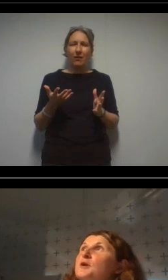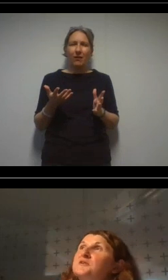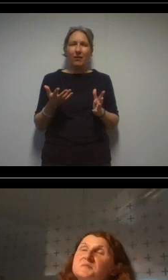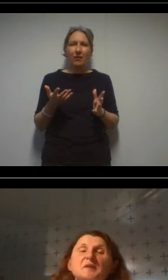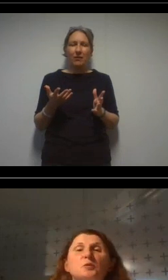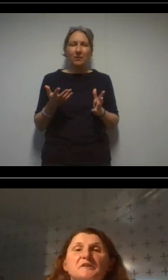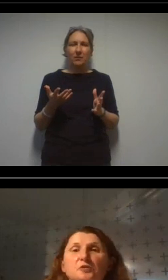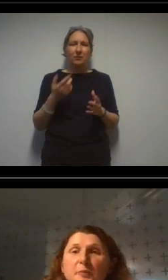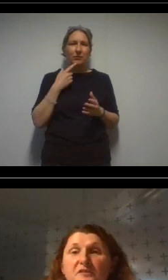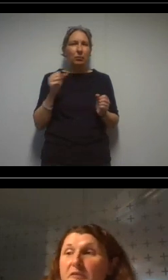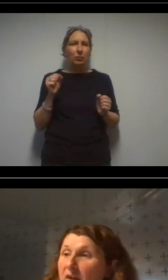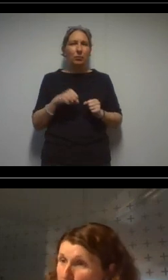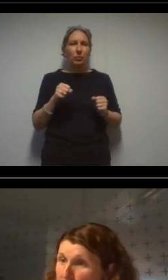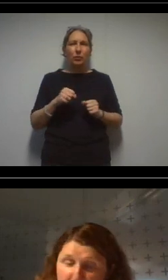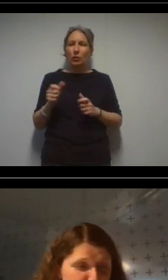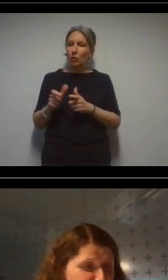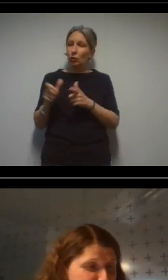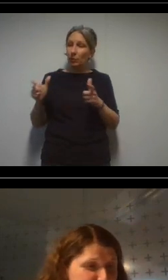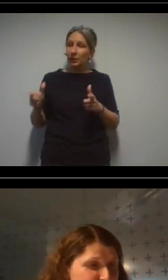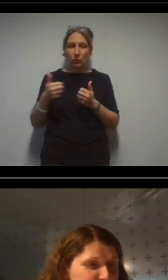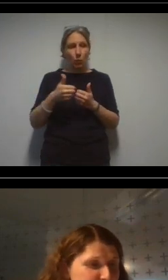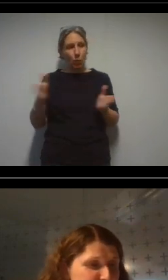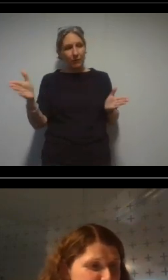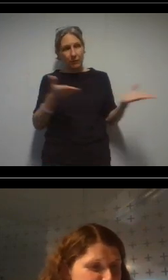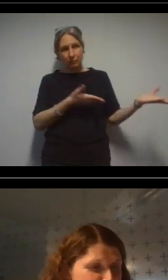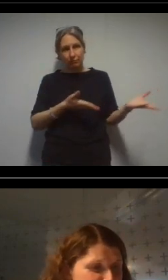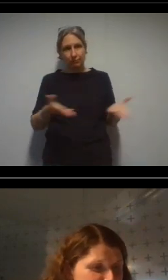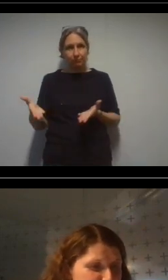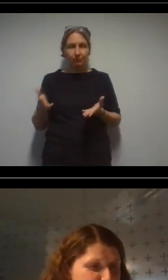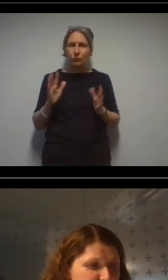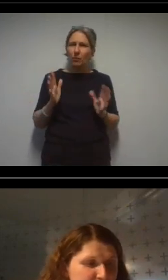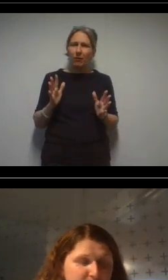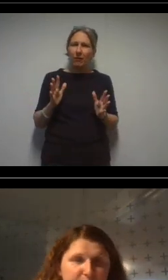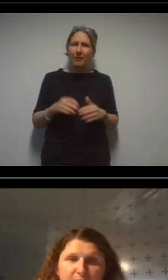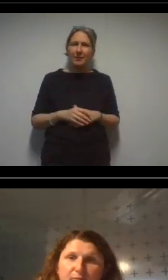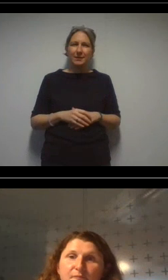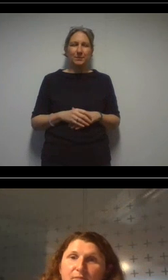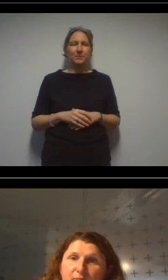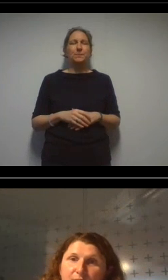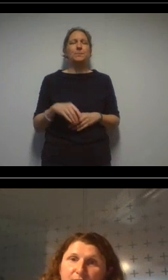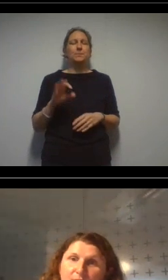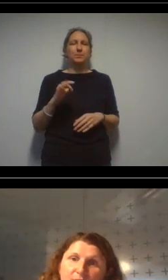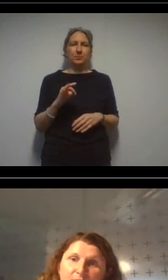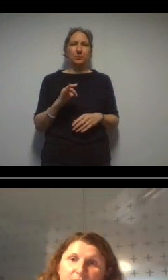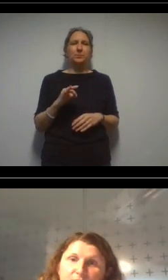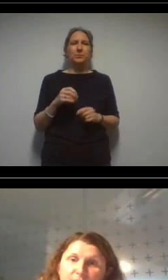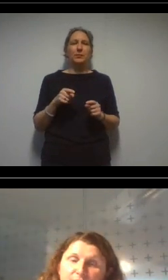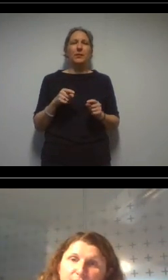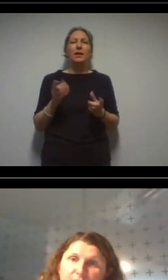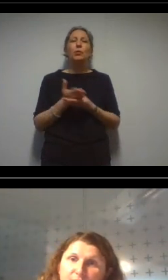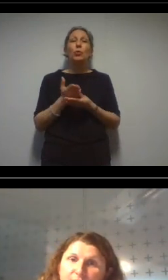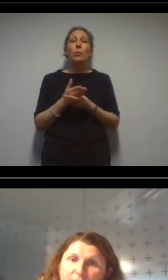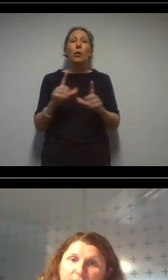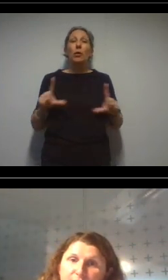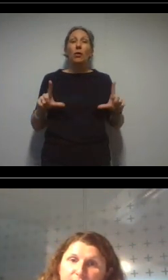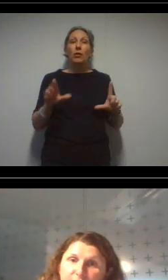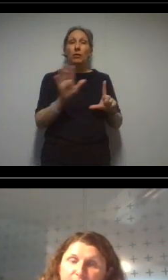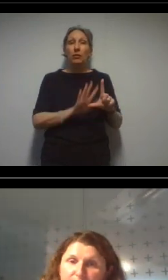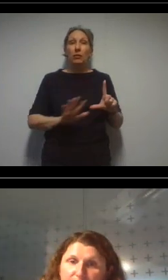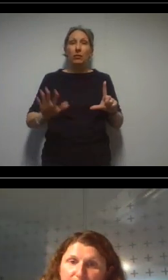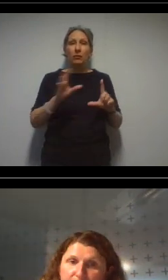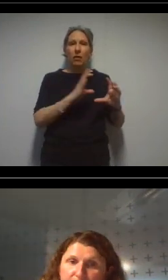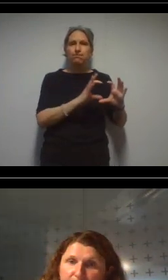Quelles sont les possibilités pour les entreprises d'ouvrir leurs portes? Ouais. Alors, sur ce document-là, vous avez des petites